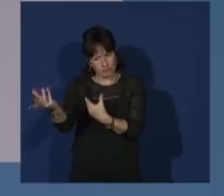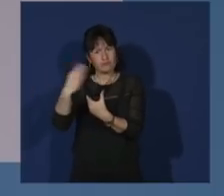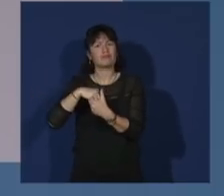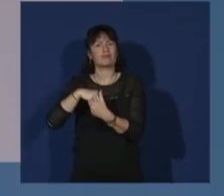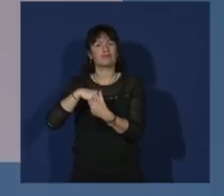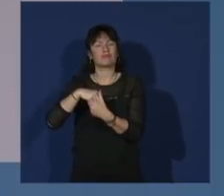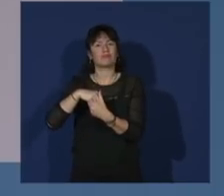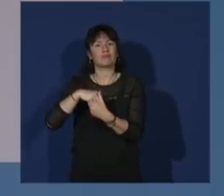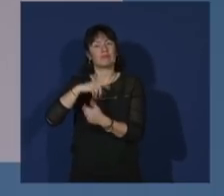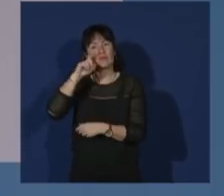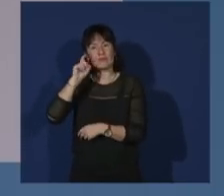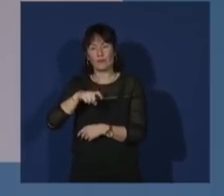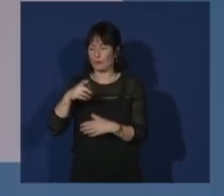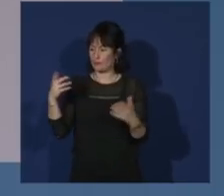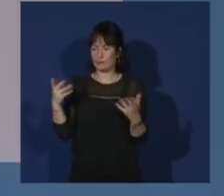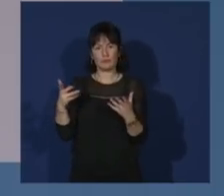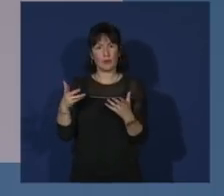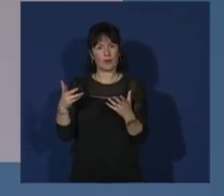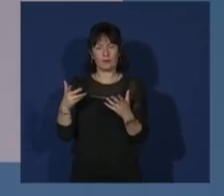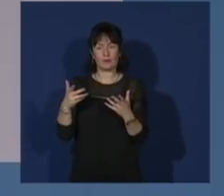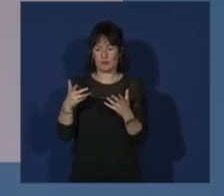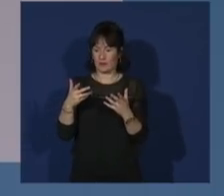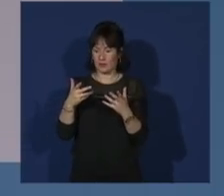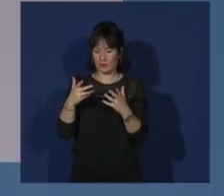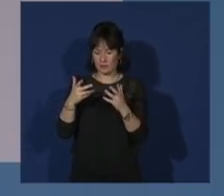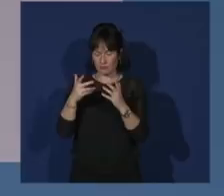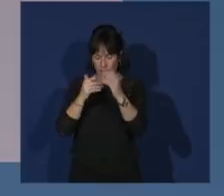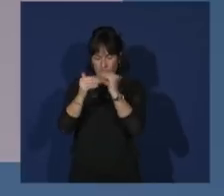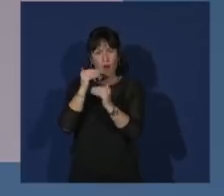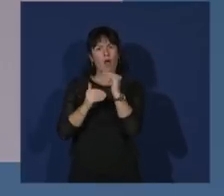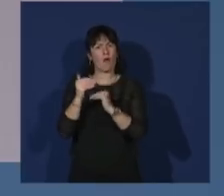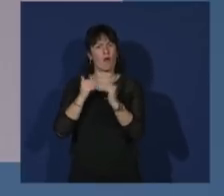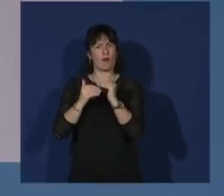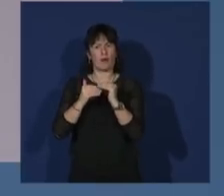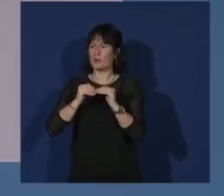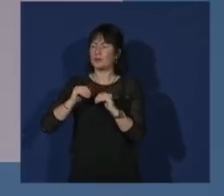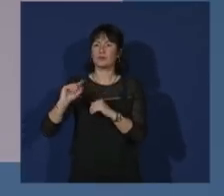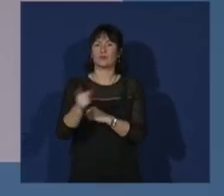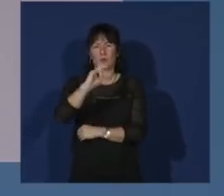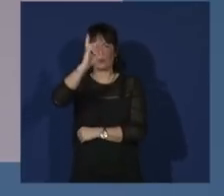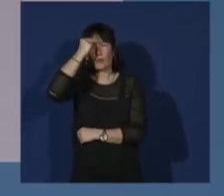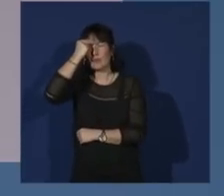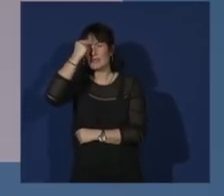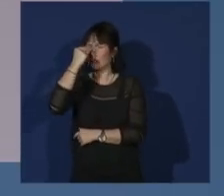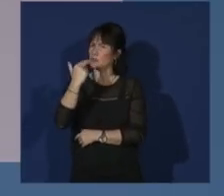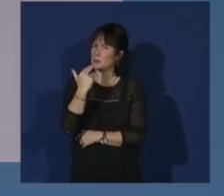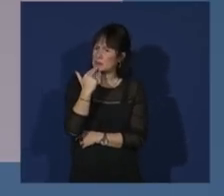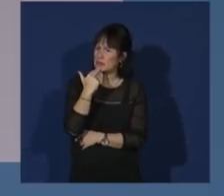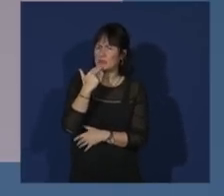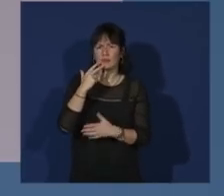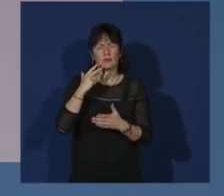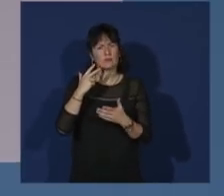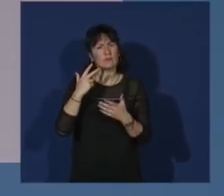écologique. Nous devrons faire en sorte que si ce plan, nous voulons qu'il soit compris, qu'il soit utile, qu'il